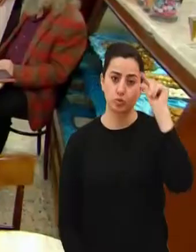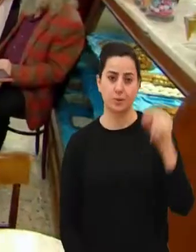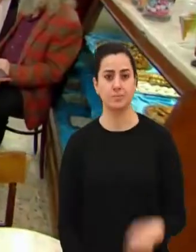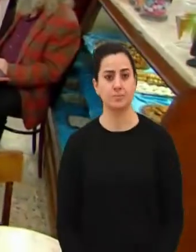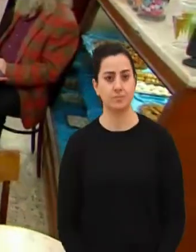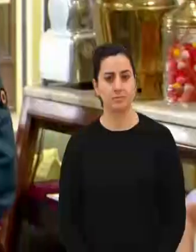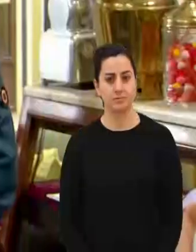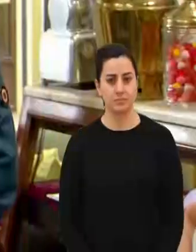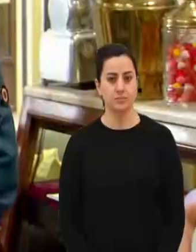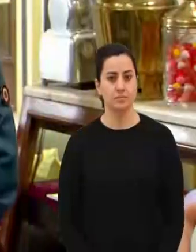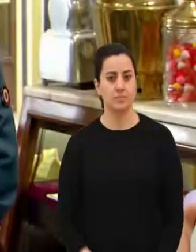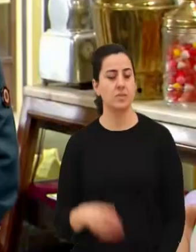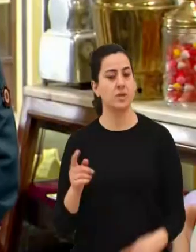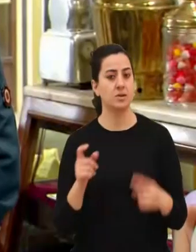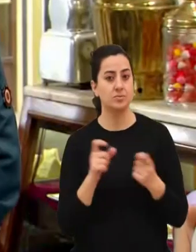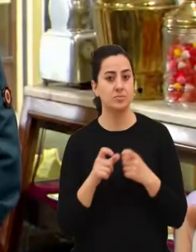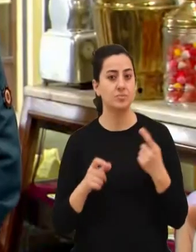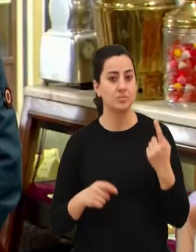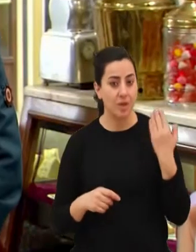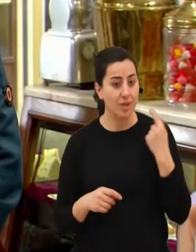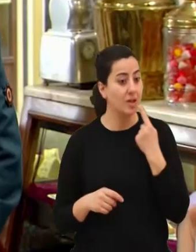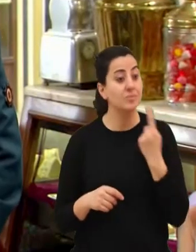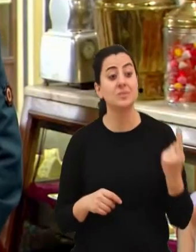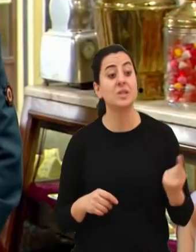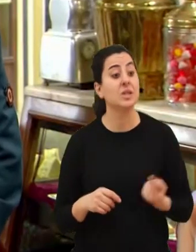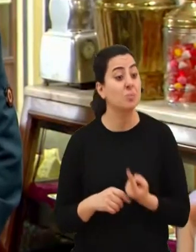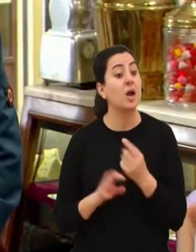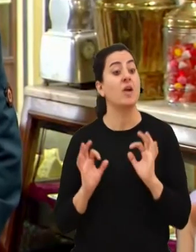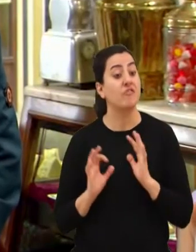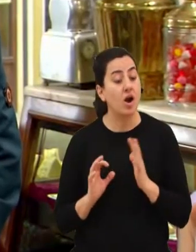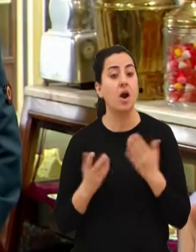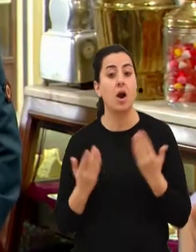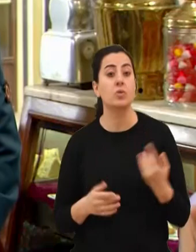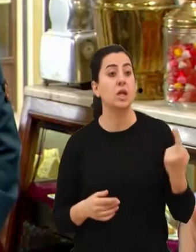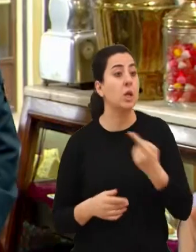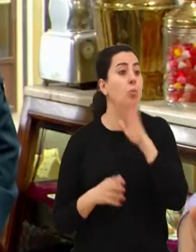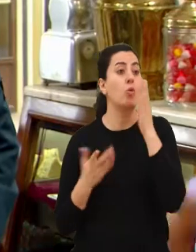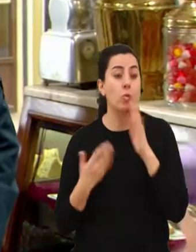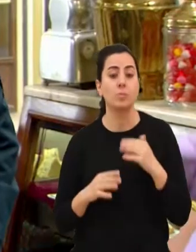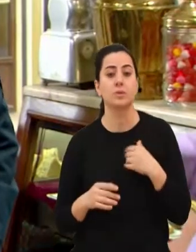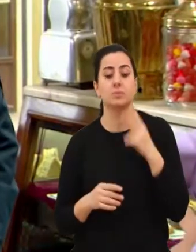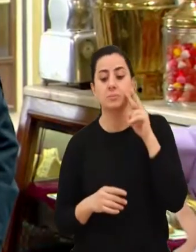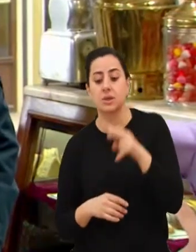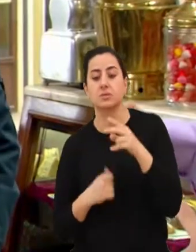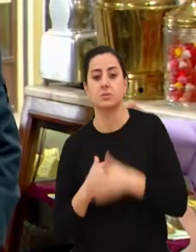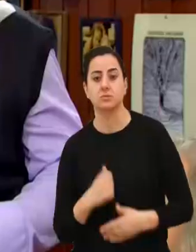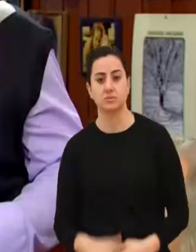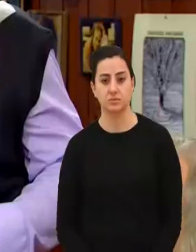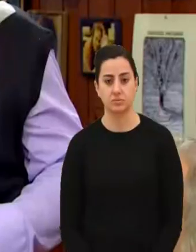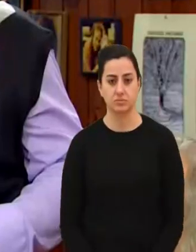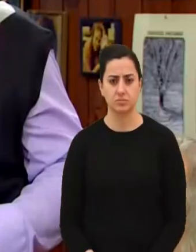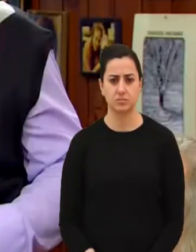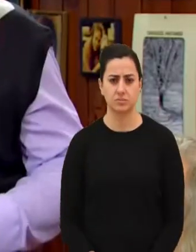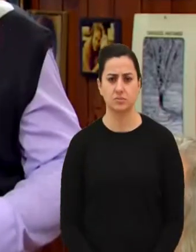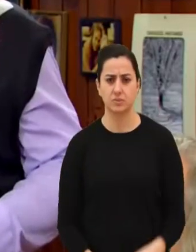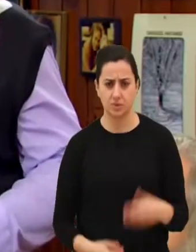Bey, ihbar lazım dedi. Konuştuk bunu. İhbar lazım. İhbar olmadan olmaz bu işler. İhbar olacak ki biz...